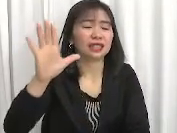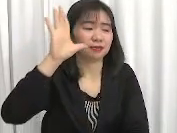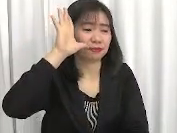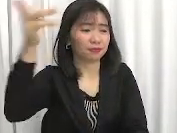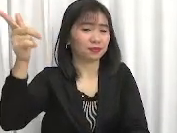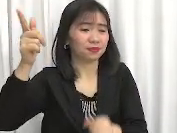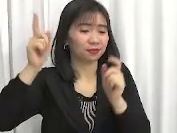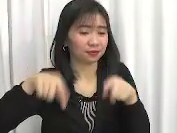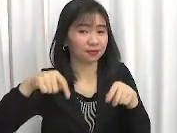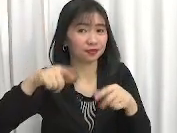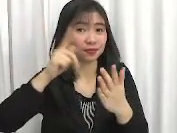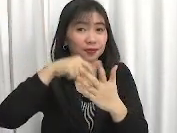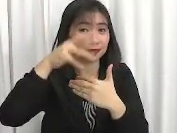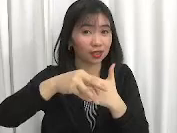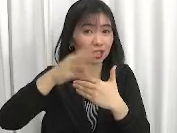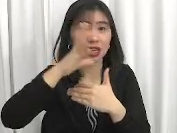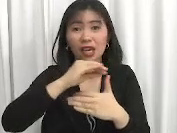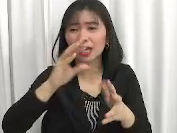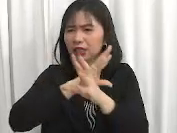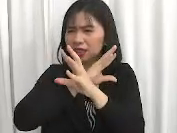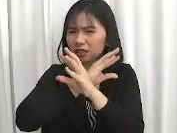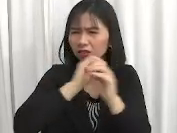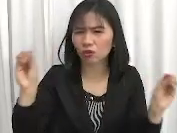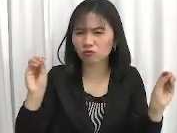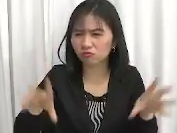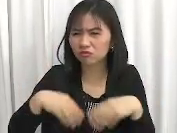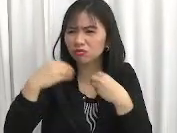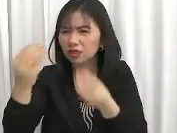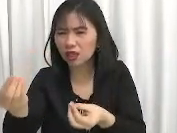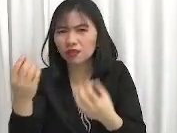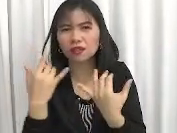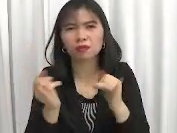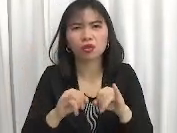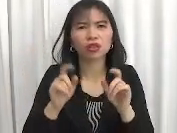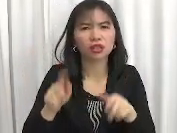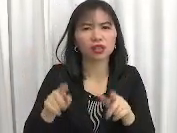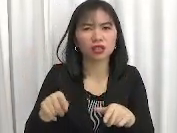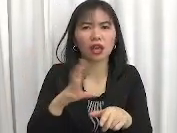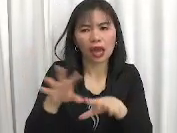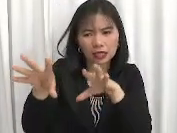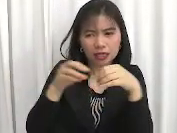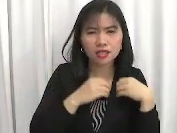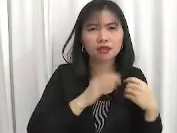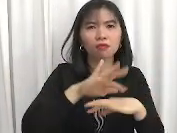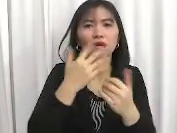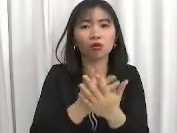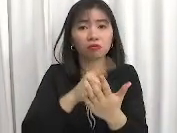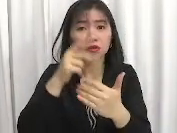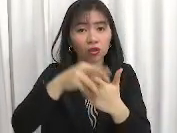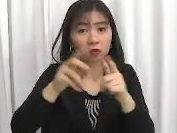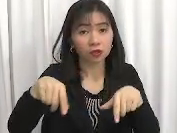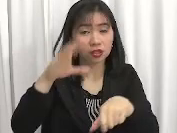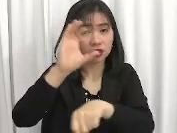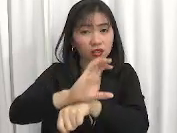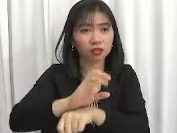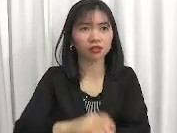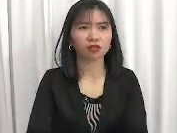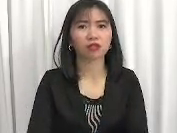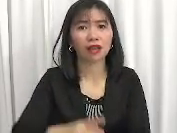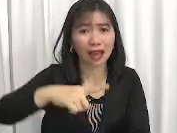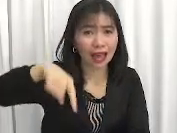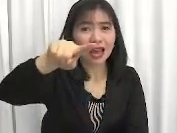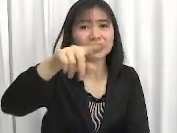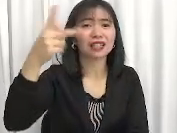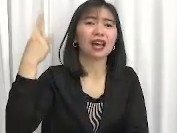sinusunod o hindi nila inaangkin yung programa ng ating mahal na pastor, ay pikaw na, tayo na